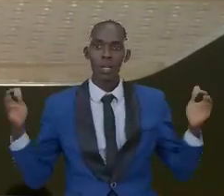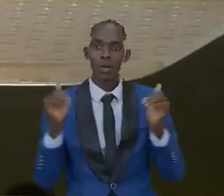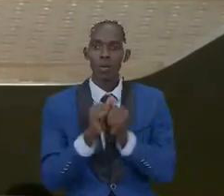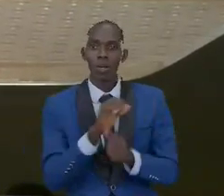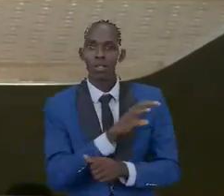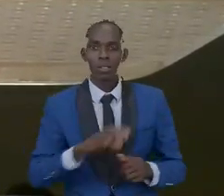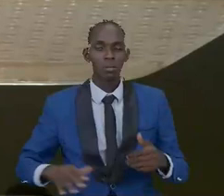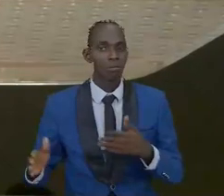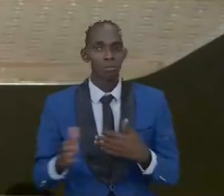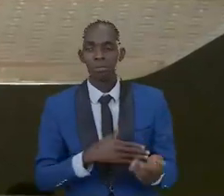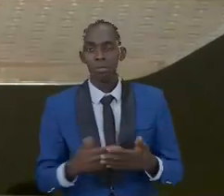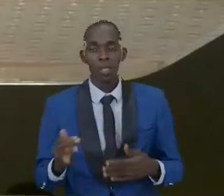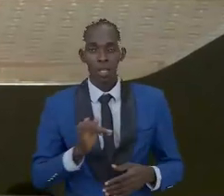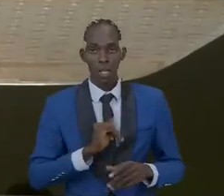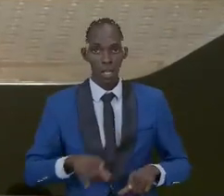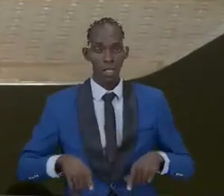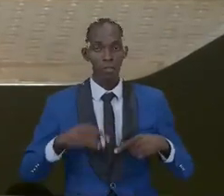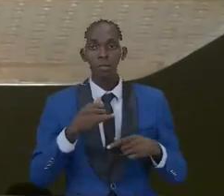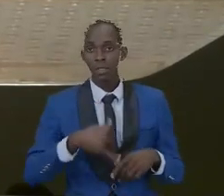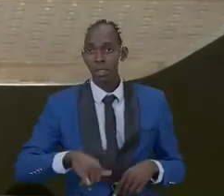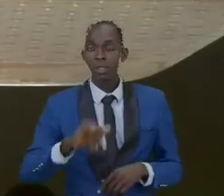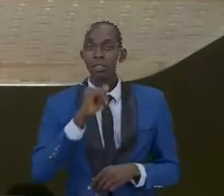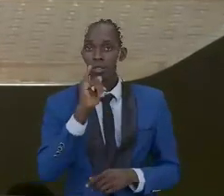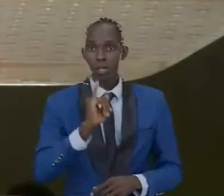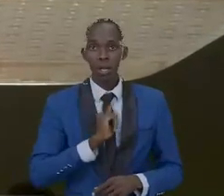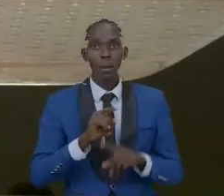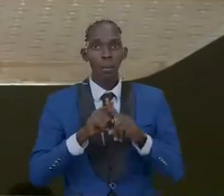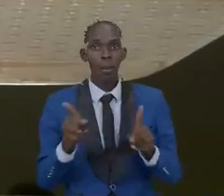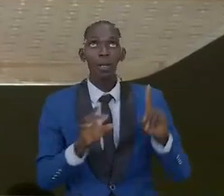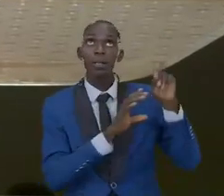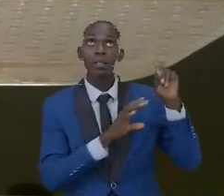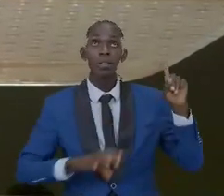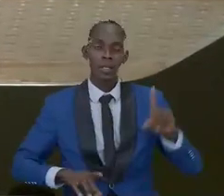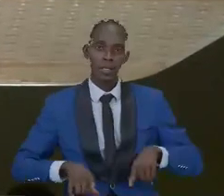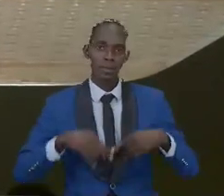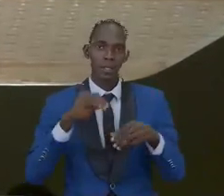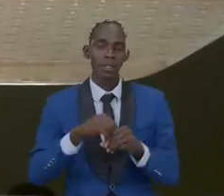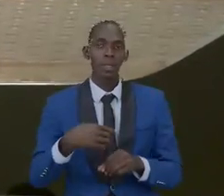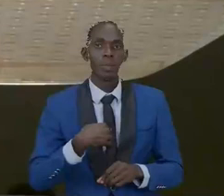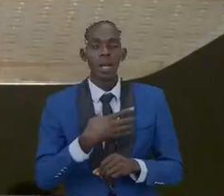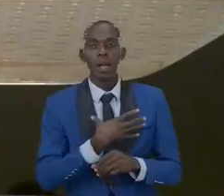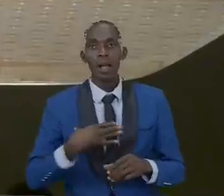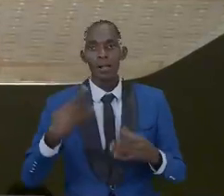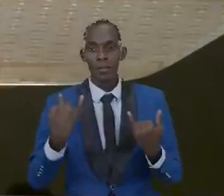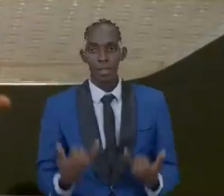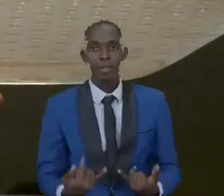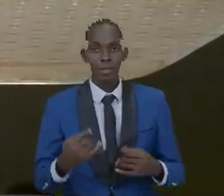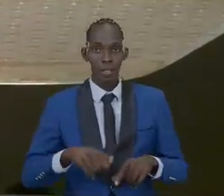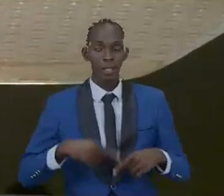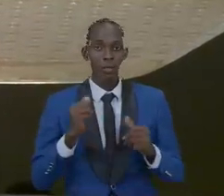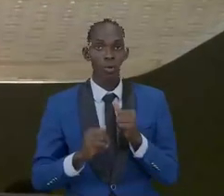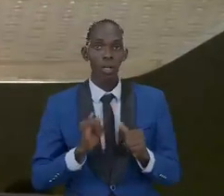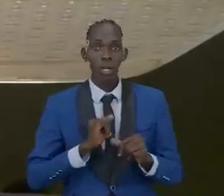et si je vis ce n'est plus moi qui vit c'est Christ qui vit à moi si je vis maintenant